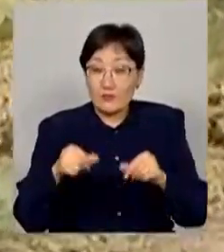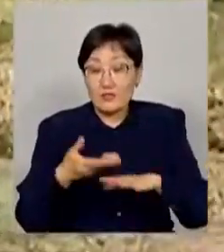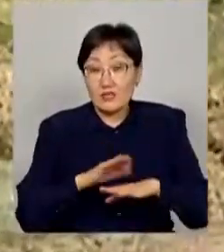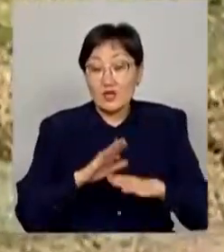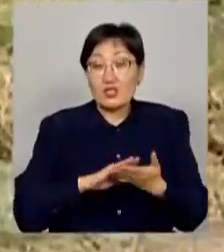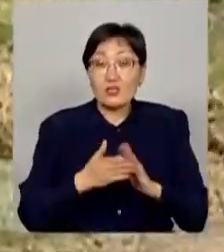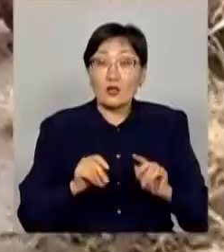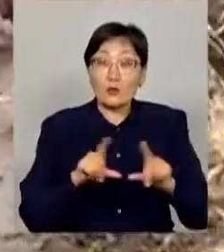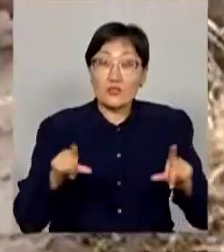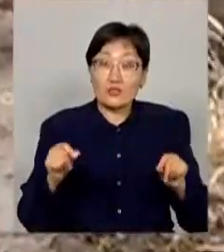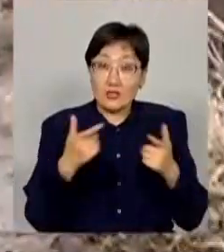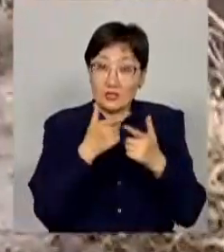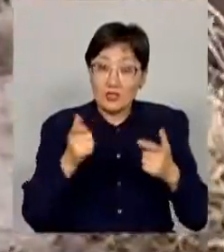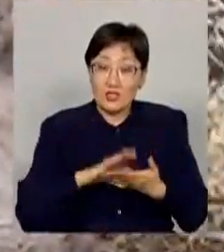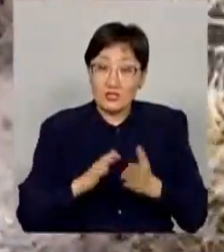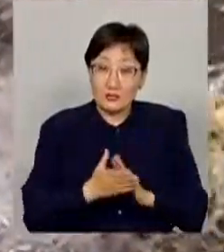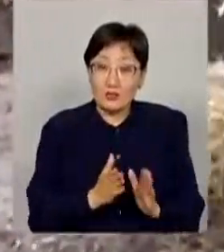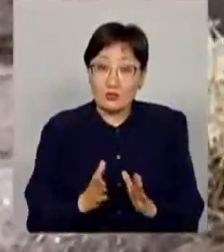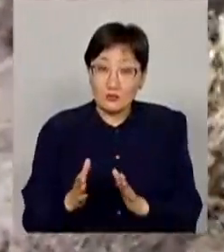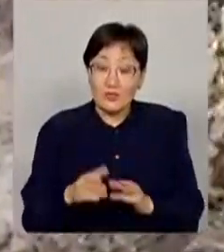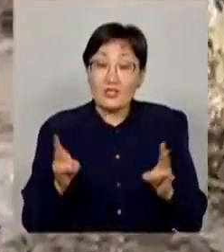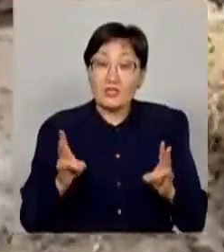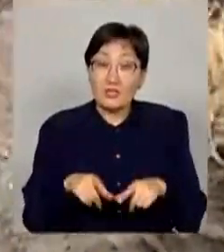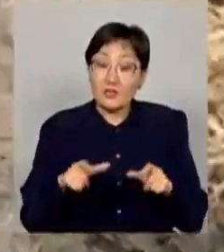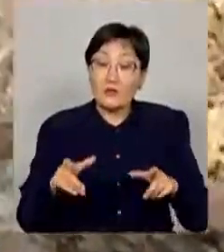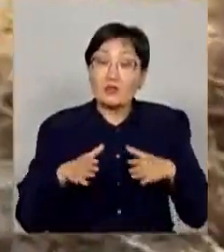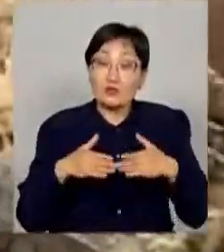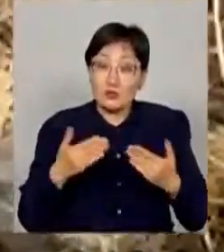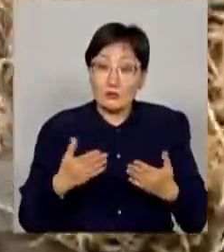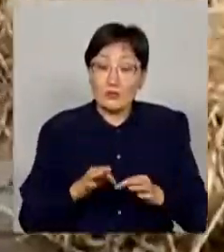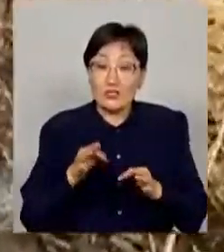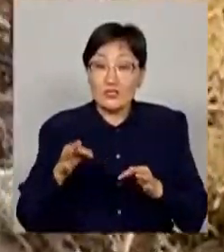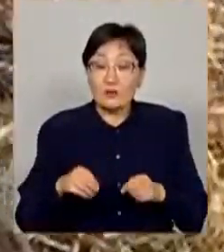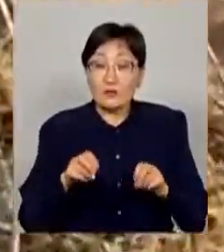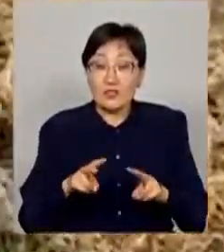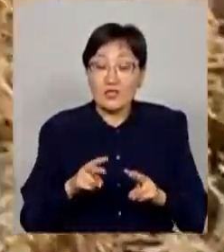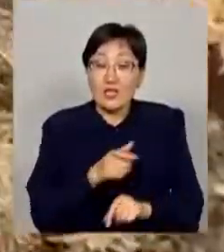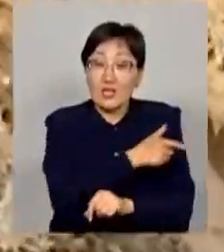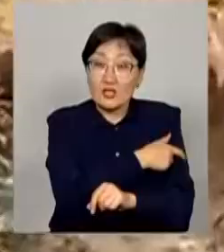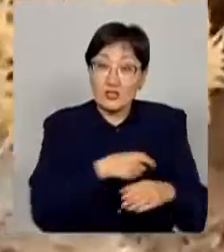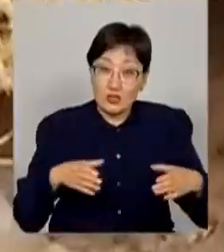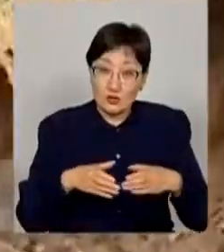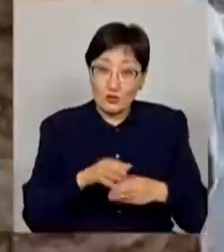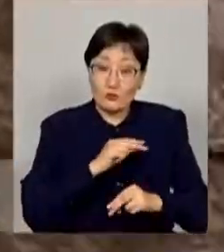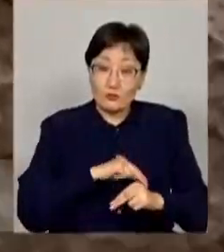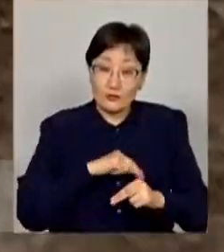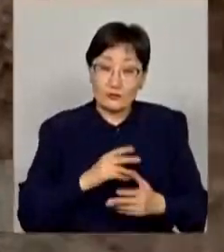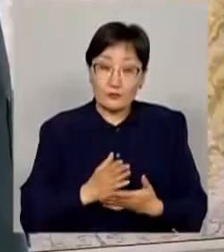департаментінің хабарлауынша қазір жағдай тұрақталған. Зардап шеккендер жоқ. Аймақта арнайы кезекші топ ұйымдастырылған.